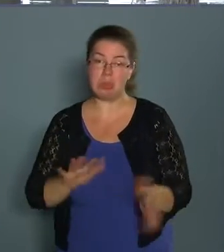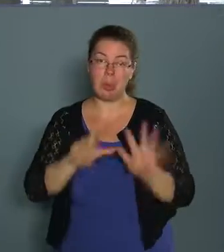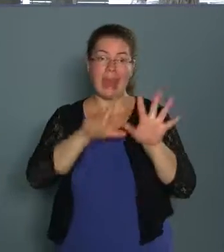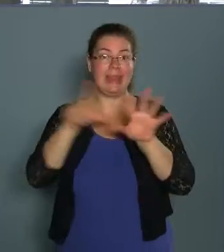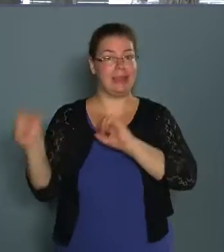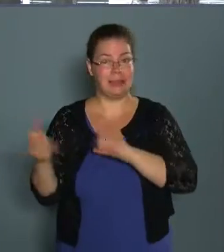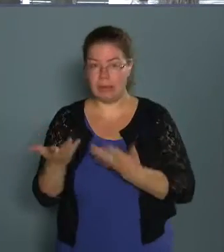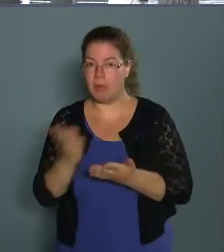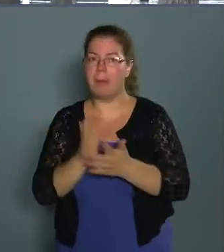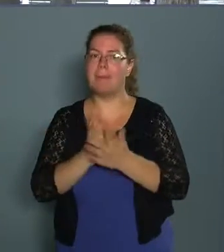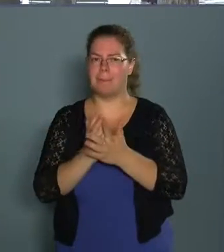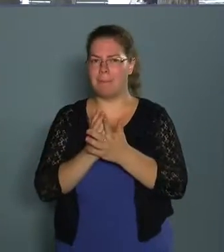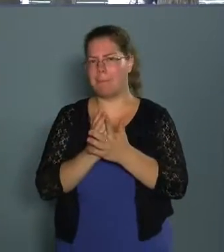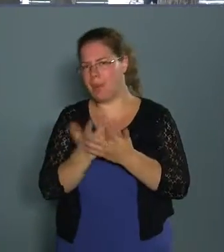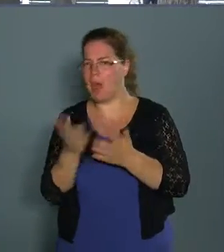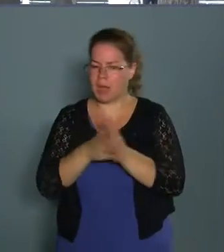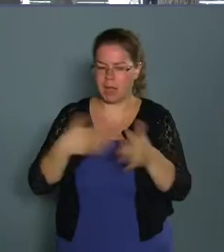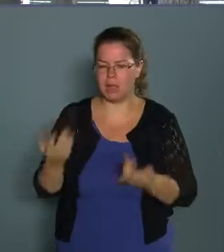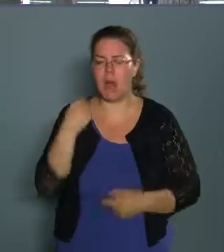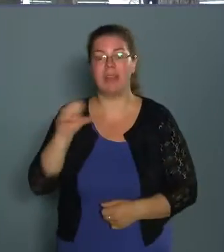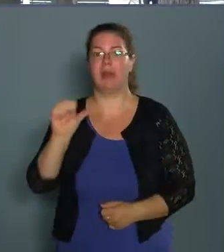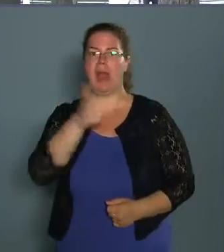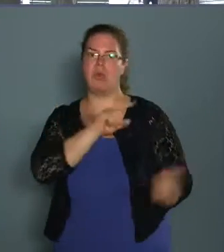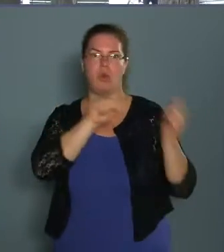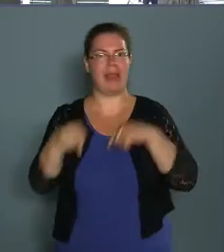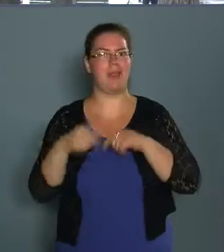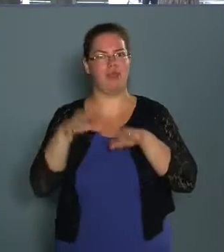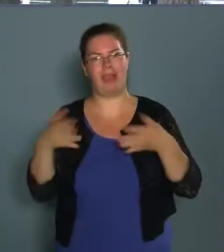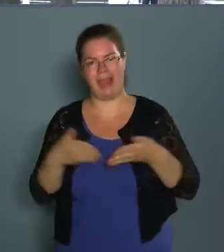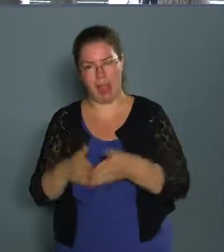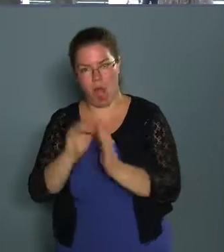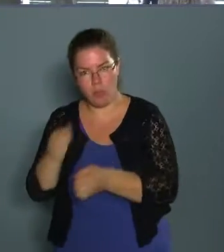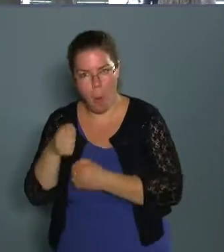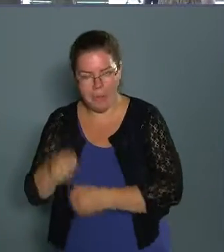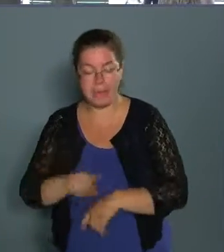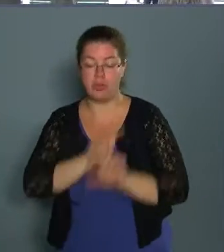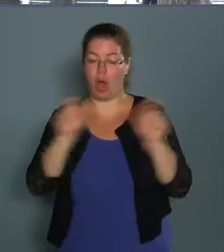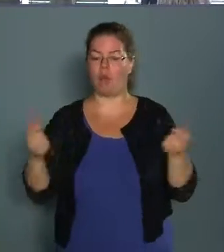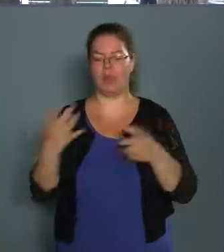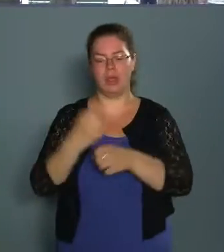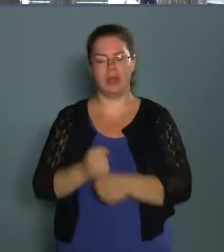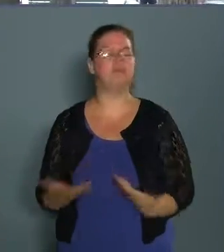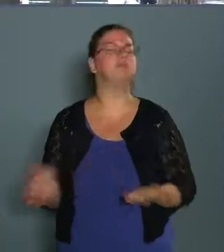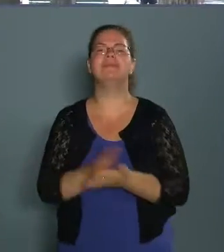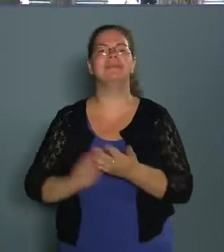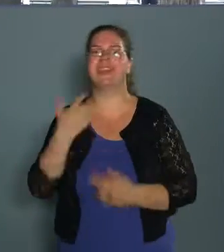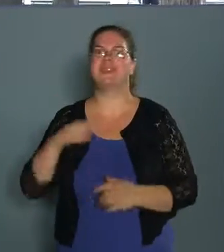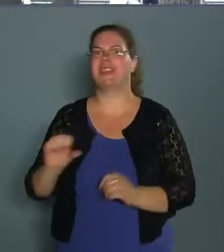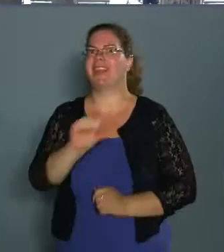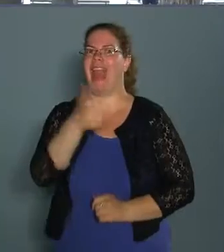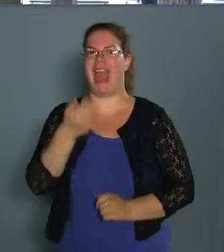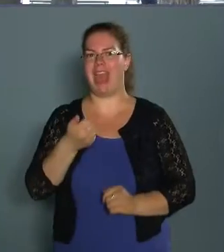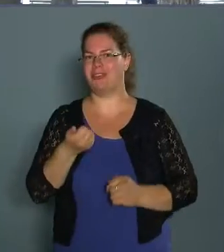körülbelül 7 éve kezdődött, amikor először lejöttünk sárkányhajózni, és azóta tart. Milyen volt az